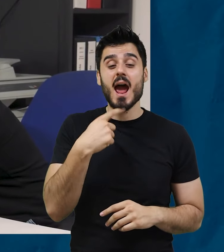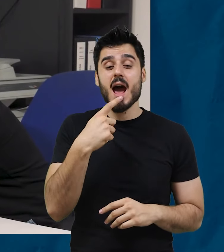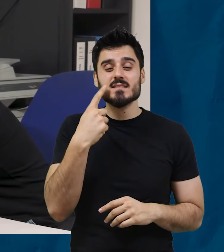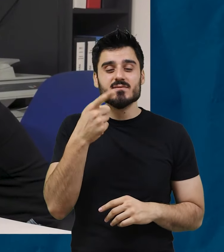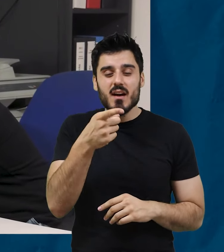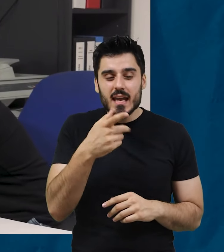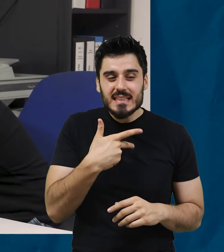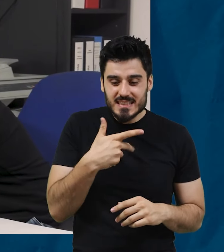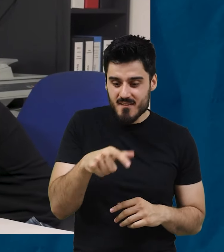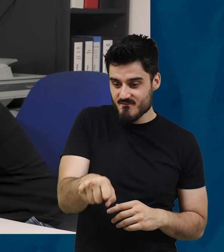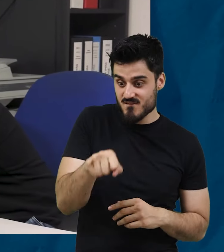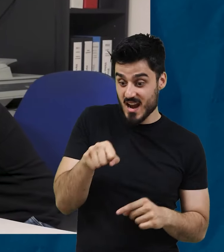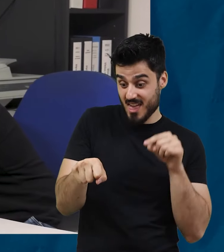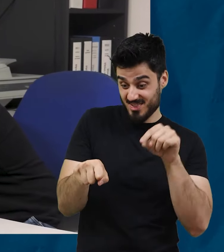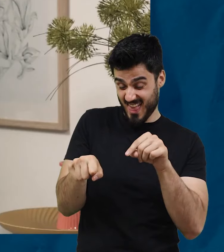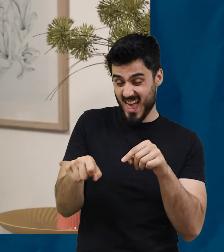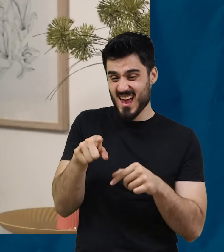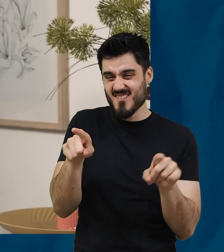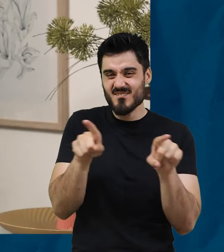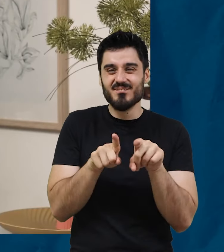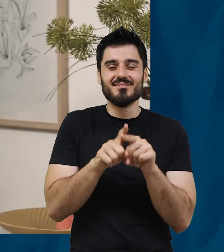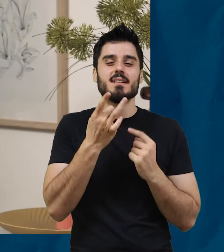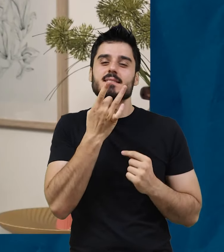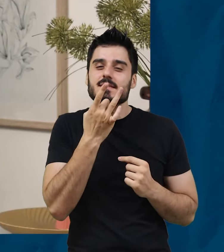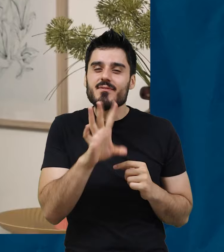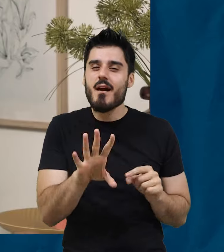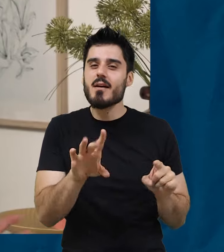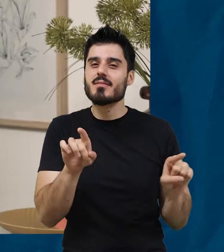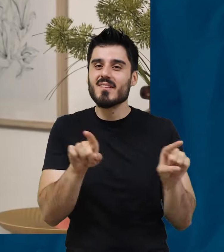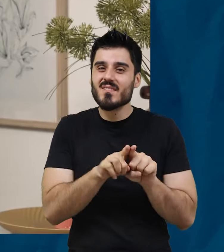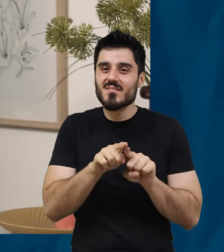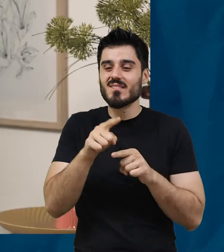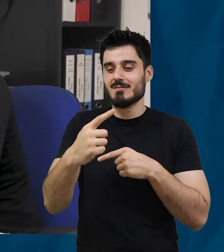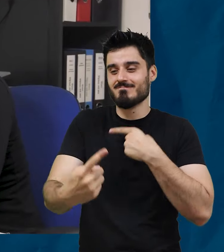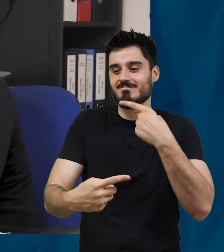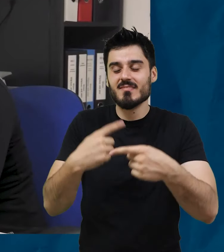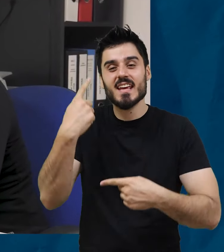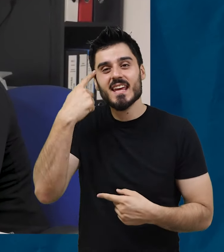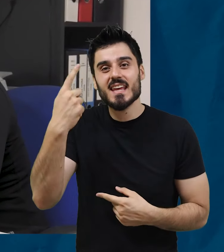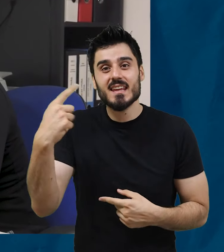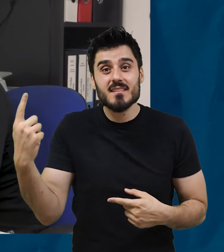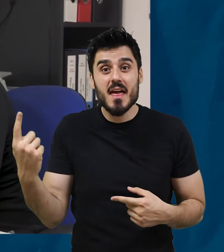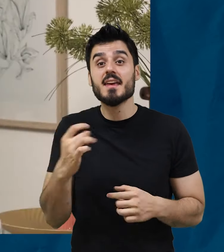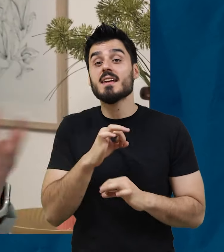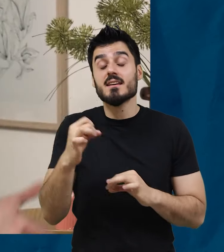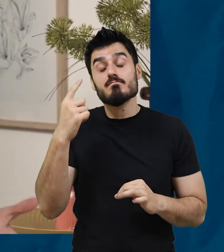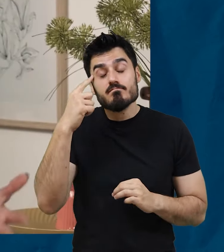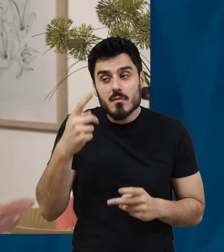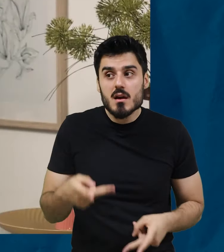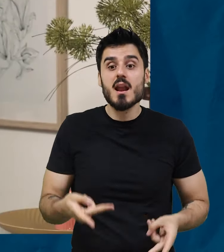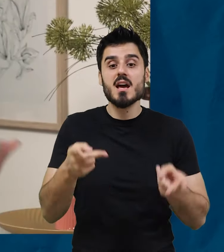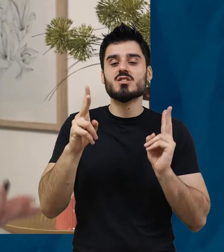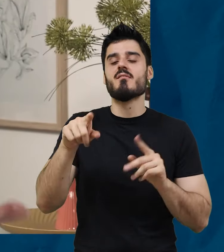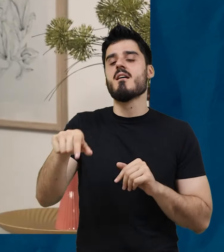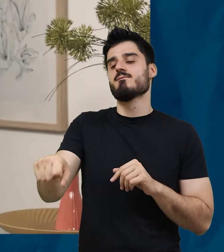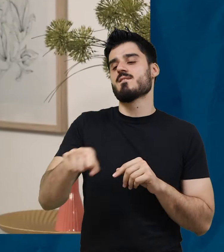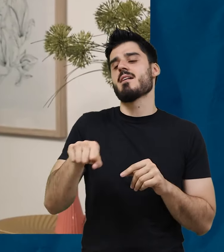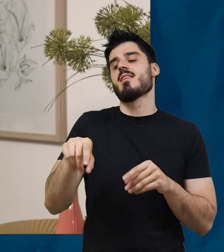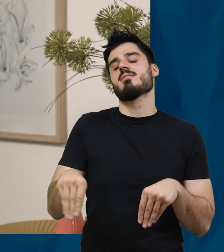цялата история от ето тази входна врата, която точно е дъб. Точно така, от там дойде цялата идея и сметнахме от една врата реално